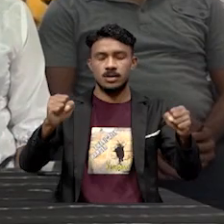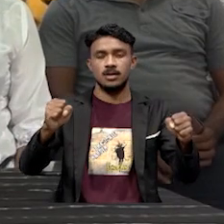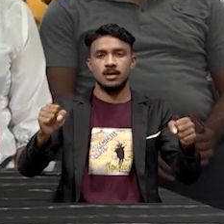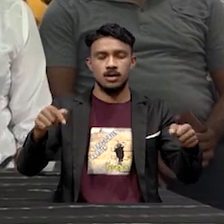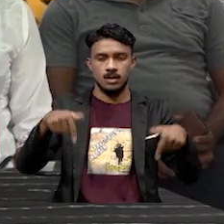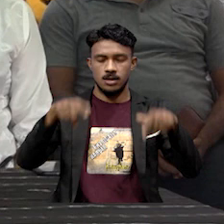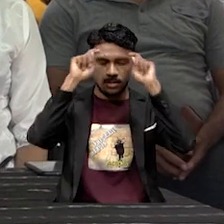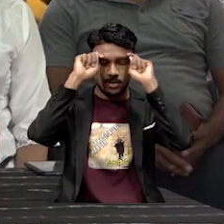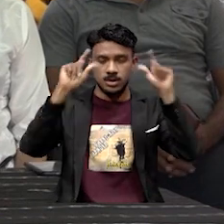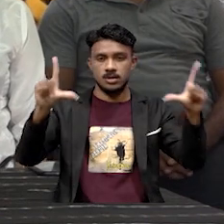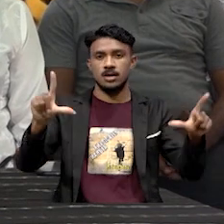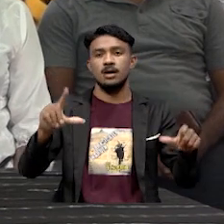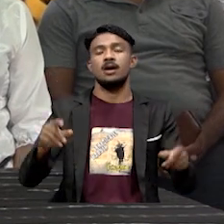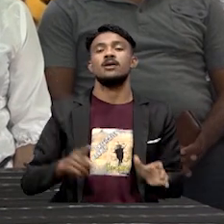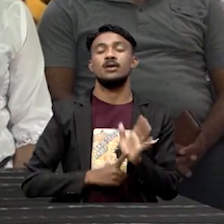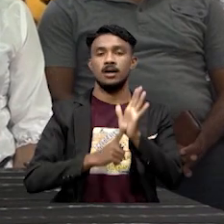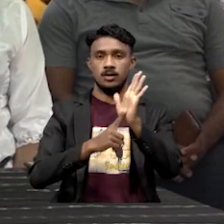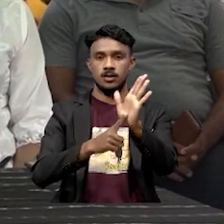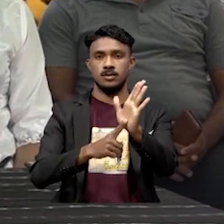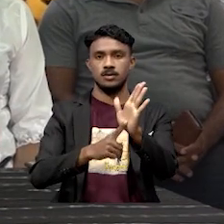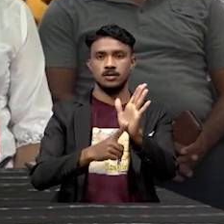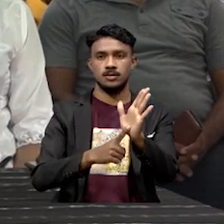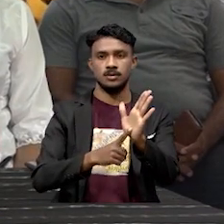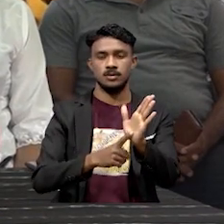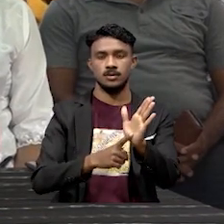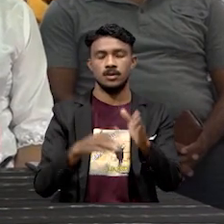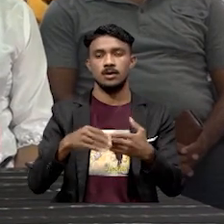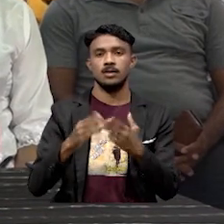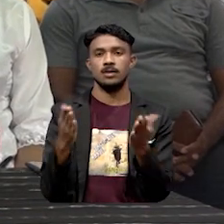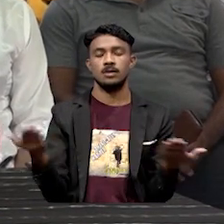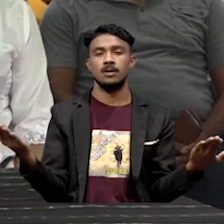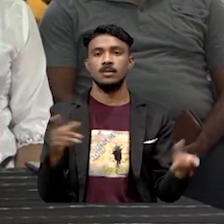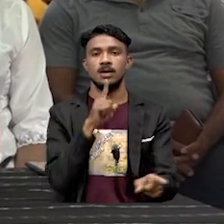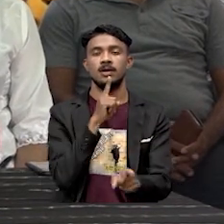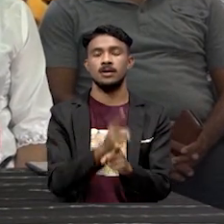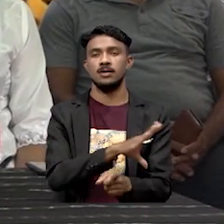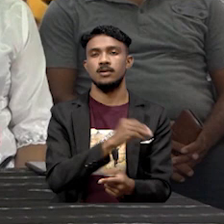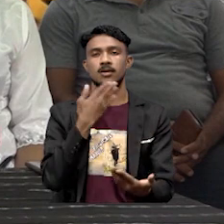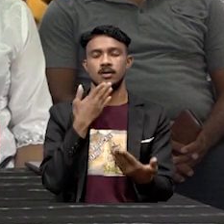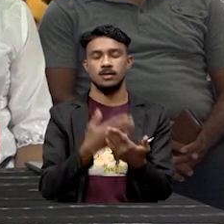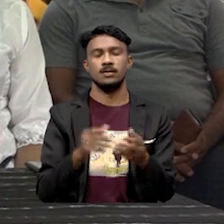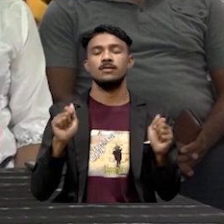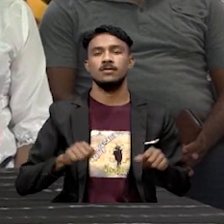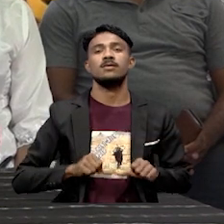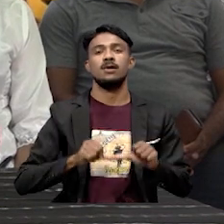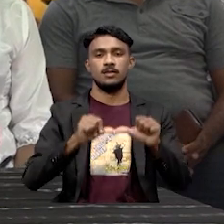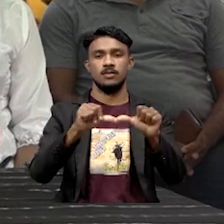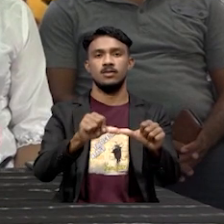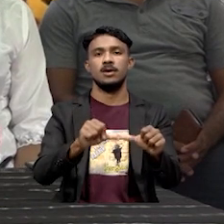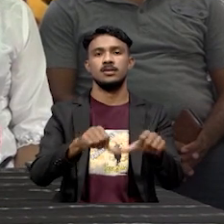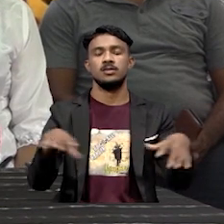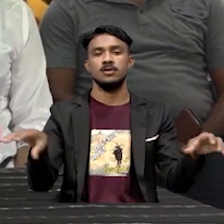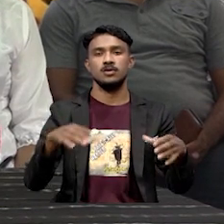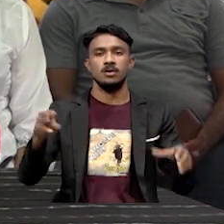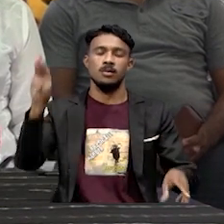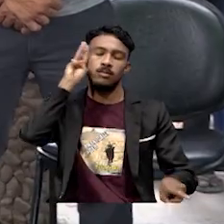Leste atau hatudu ukun ira nebe kualidadi atau hatuta obra nebe membuat